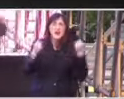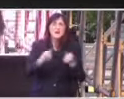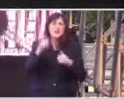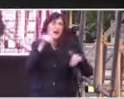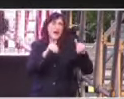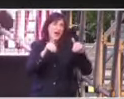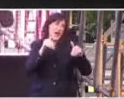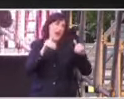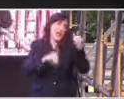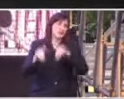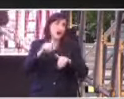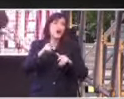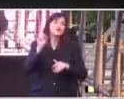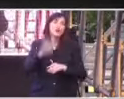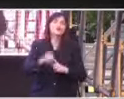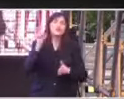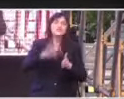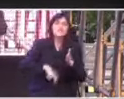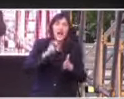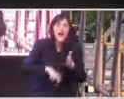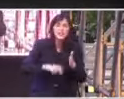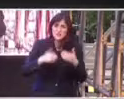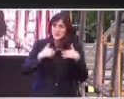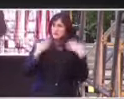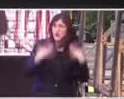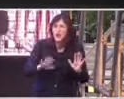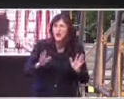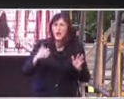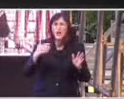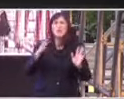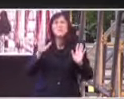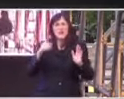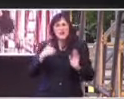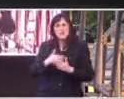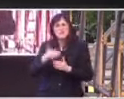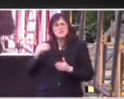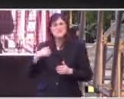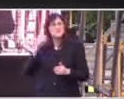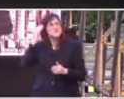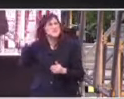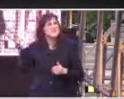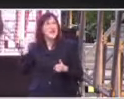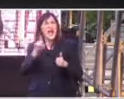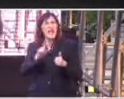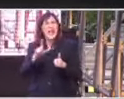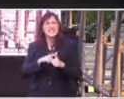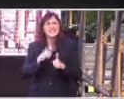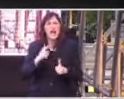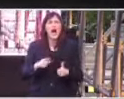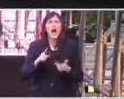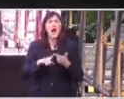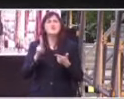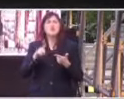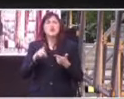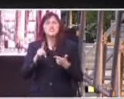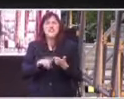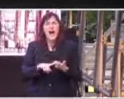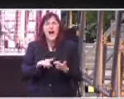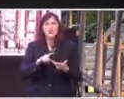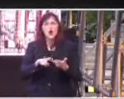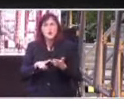l'abbiamo ridotte e invece gli strateghi Io me li immagino boccia Provenzano Letta a dire facciamo un'idea geniale cosa alziamo le tasse